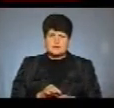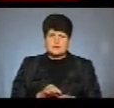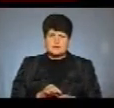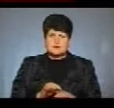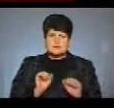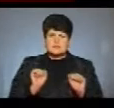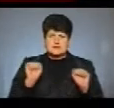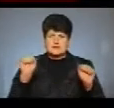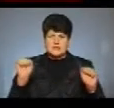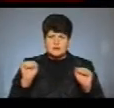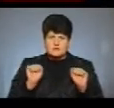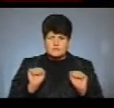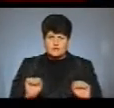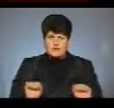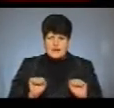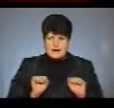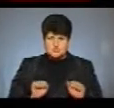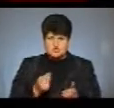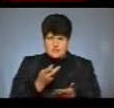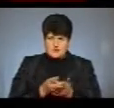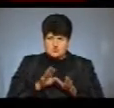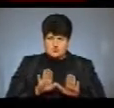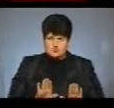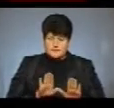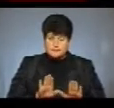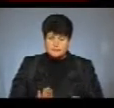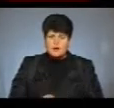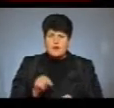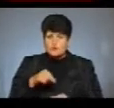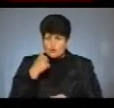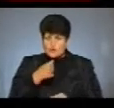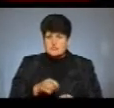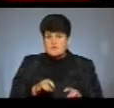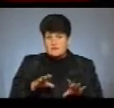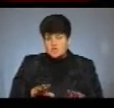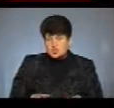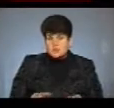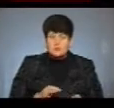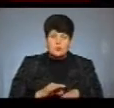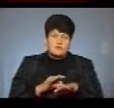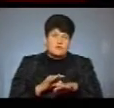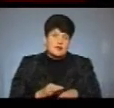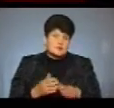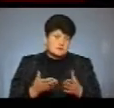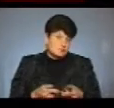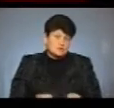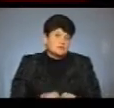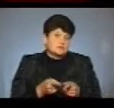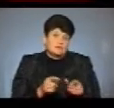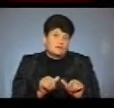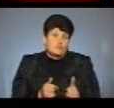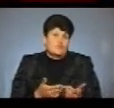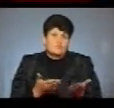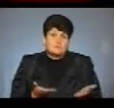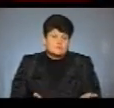згинань-розгинань рук в опорі лежачі. Цього року вирішили провести саме в такому форматі